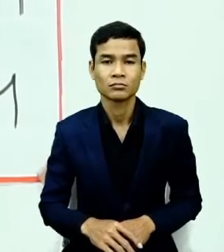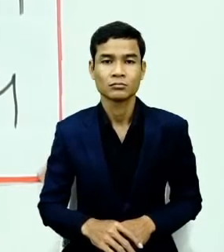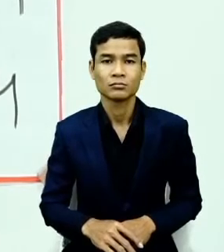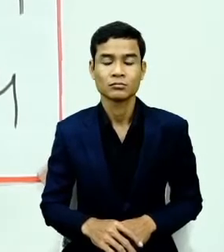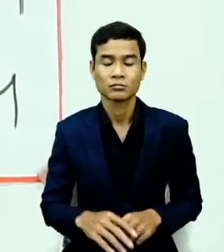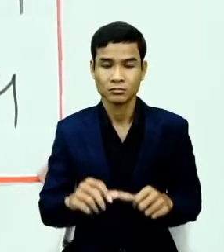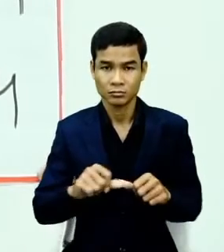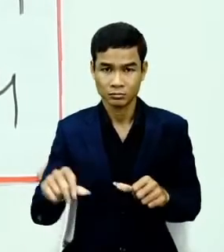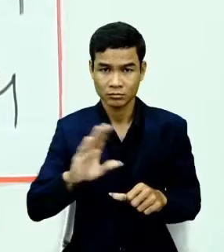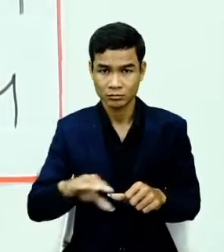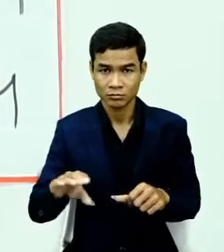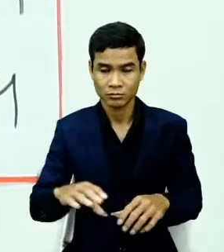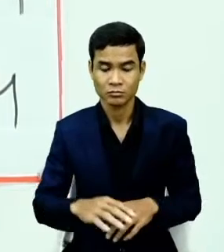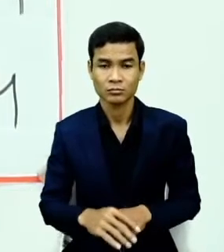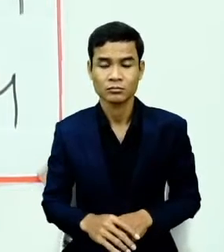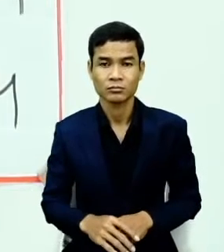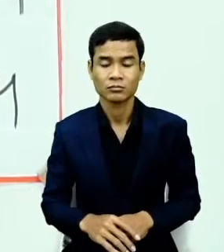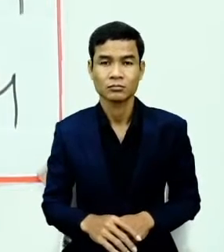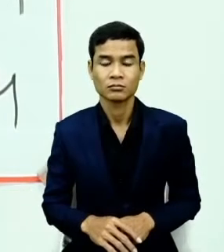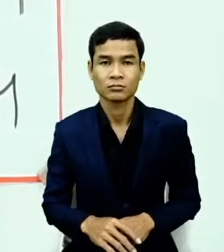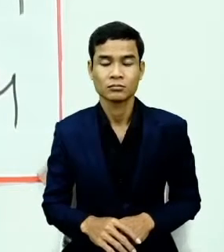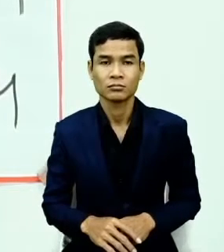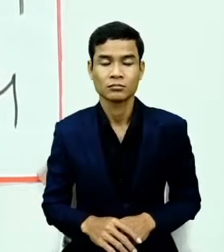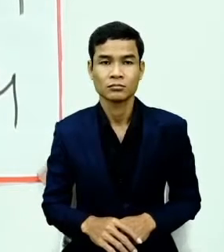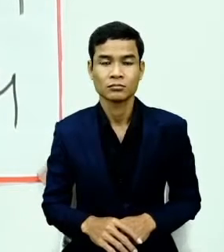ចាបន្ត